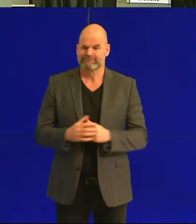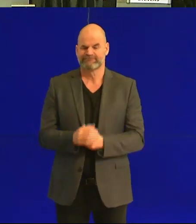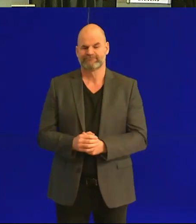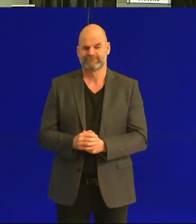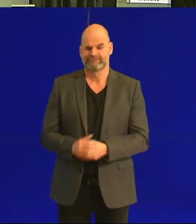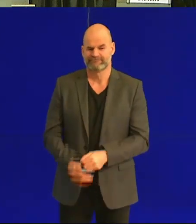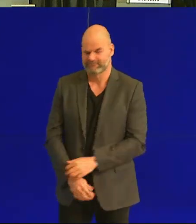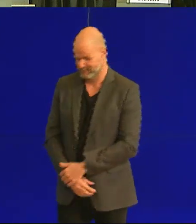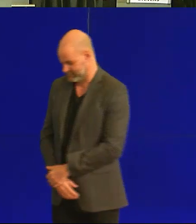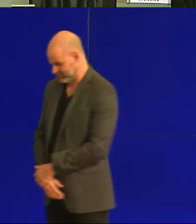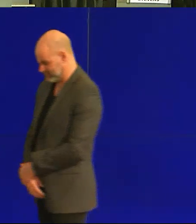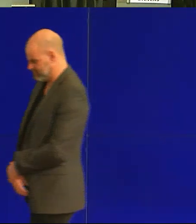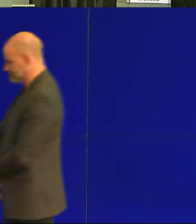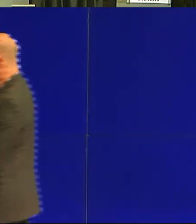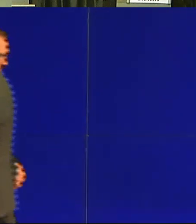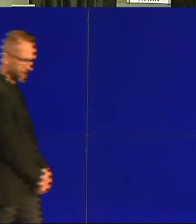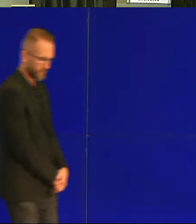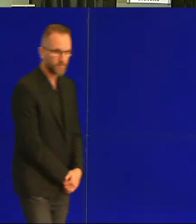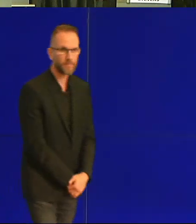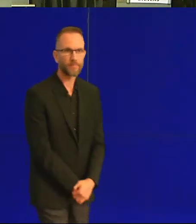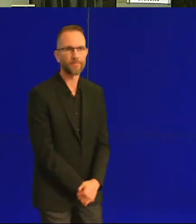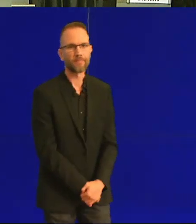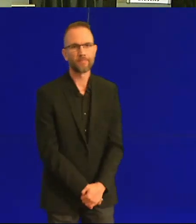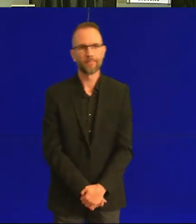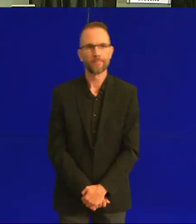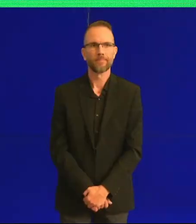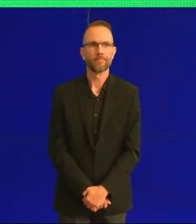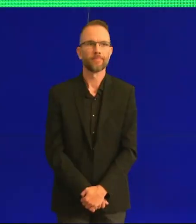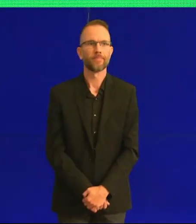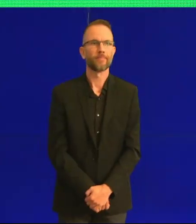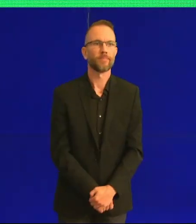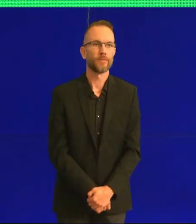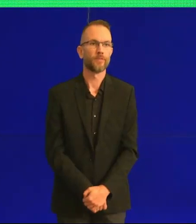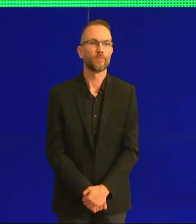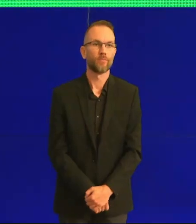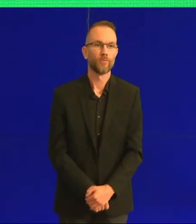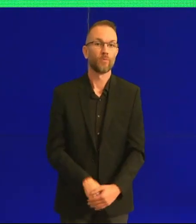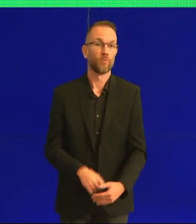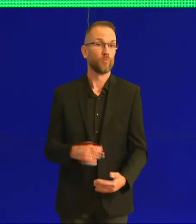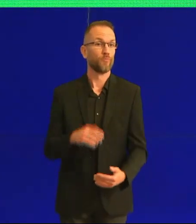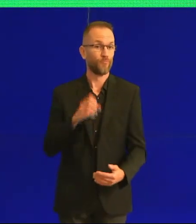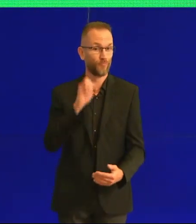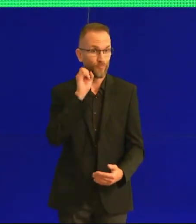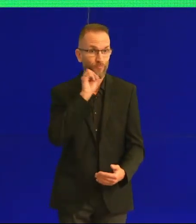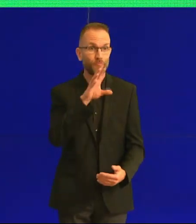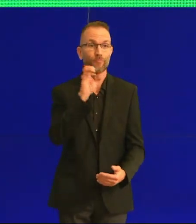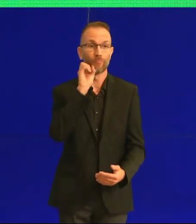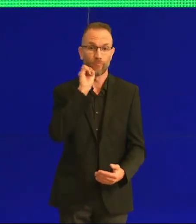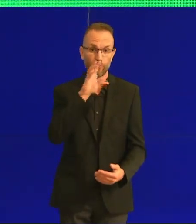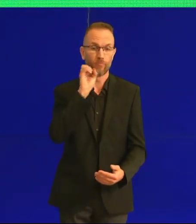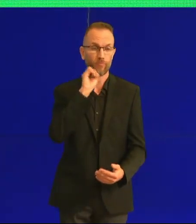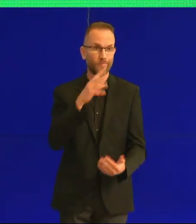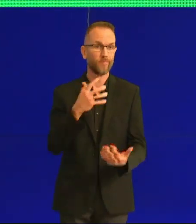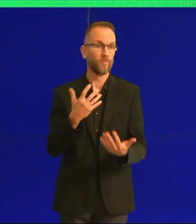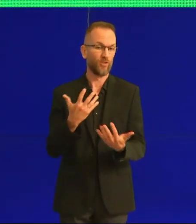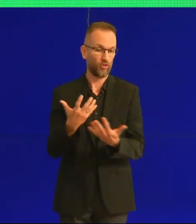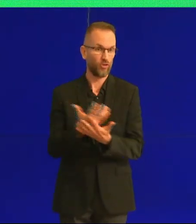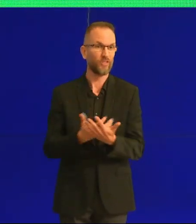les chiffres quotidiens sont chaque jour à nouveau une confrontation assez dur avec la